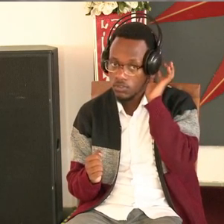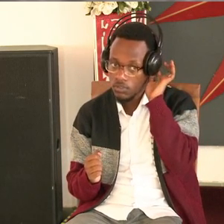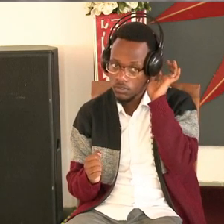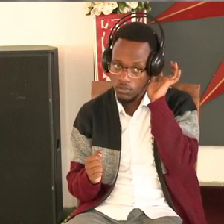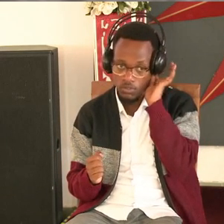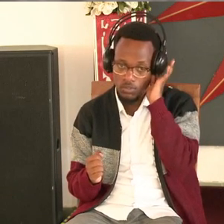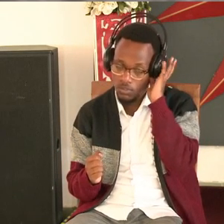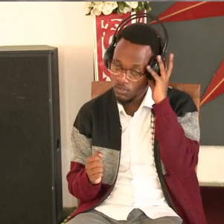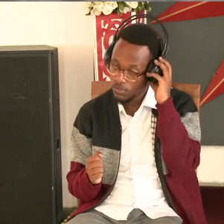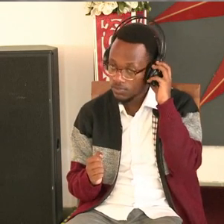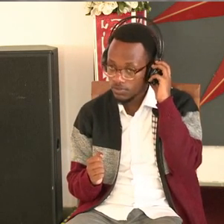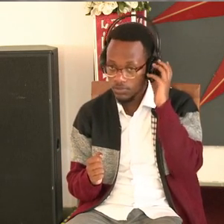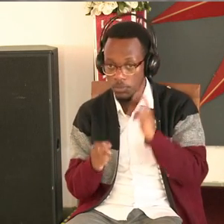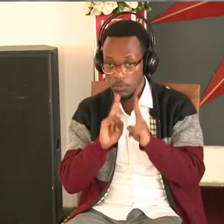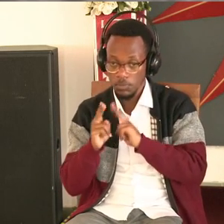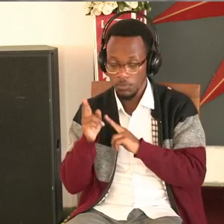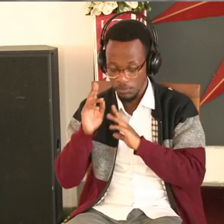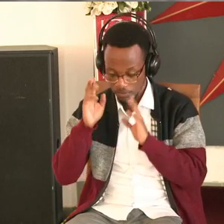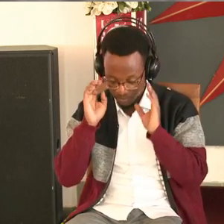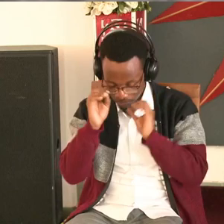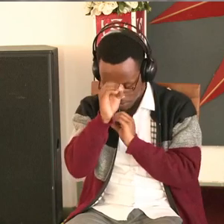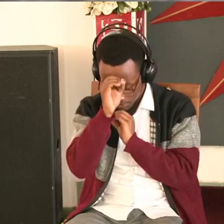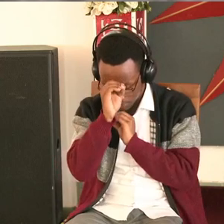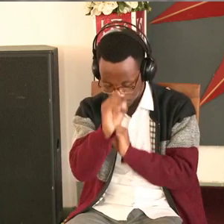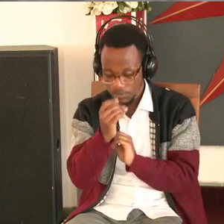rye n'ibyo yahamije byose. Nibyo.